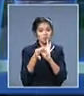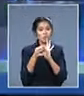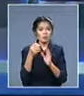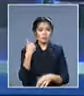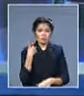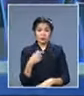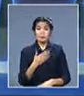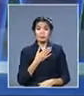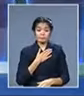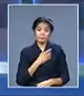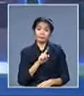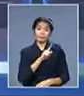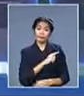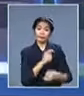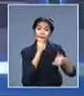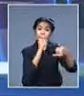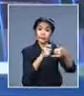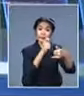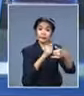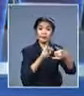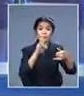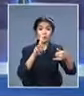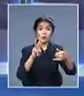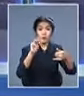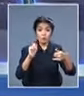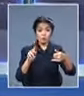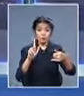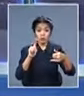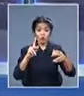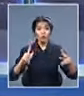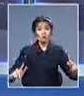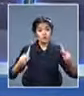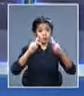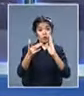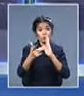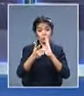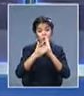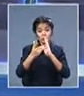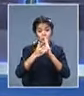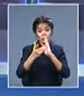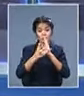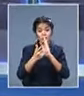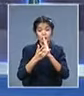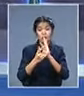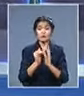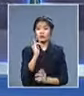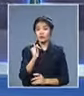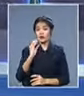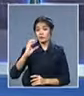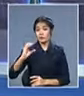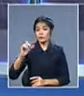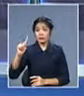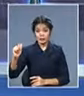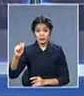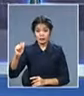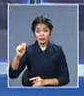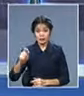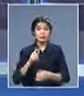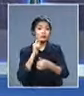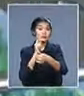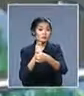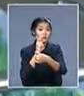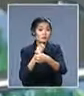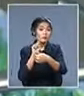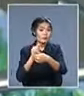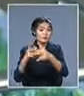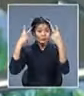านรัฐมนตรีพรชัยรุจิประภาค่ะรัฐมนตรีว่าการกระทรวงเทคโนโลยีสารสนเทศและการสื่อสารรวมไปถึงคุณภาวุฒิพงศ์วิทยาพานุน